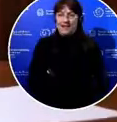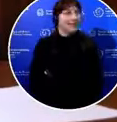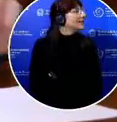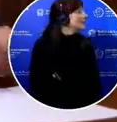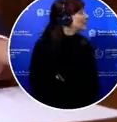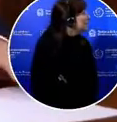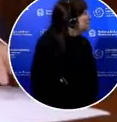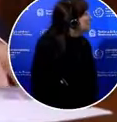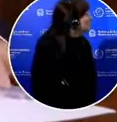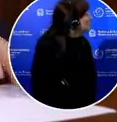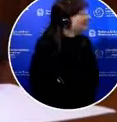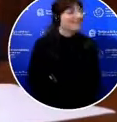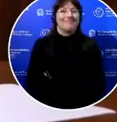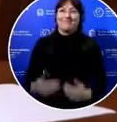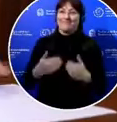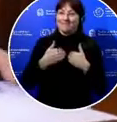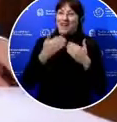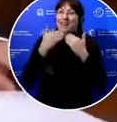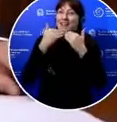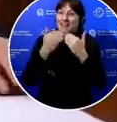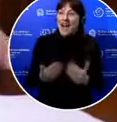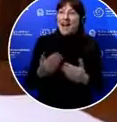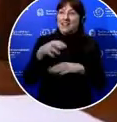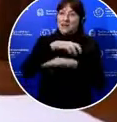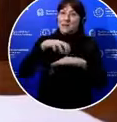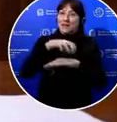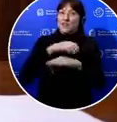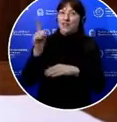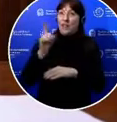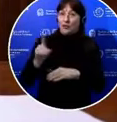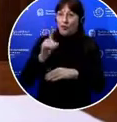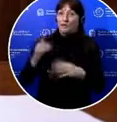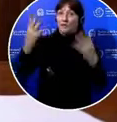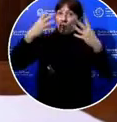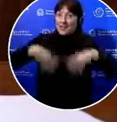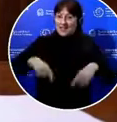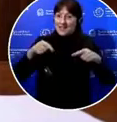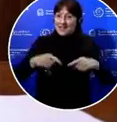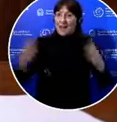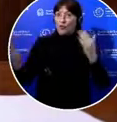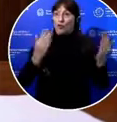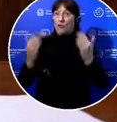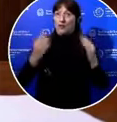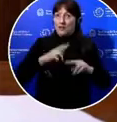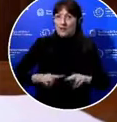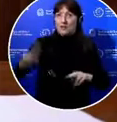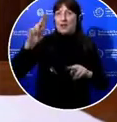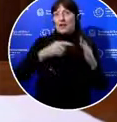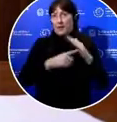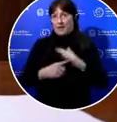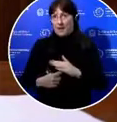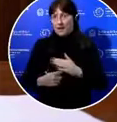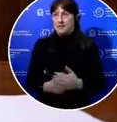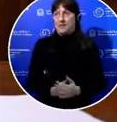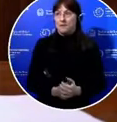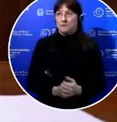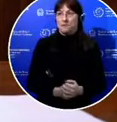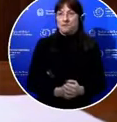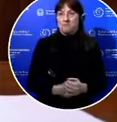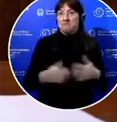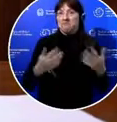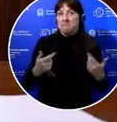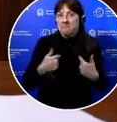Ringrazio moltissimo la Ministra Fabiana Dadone per aver organizzato questa conferenza nazionale sulle dipendenze.